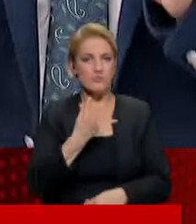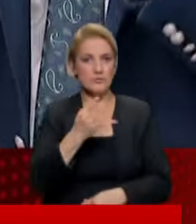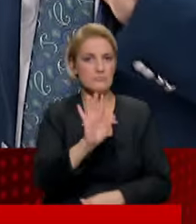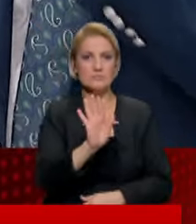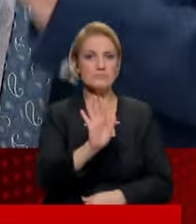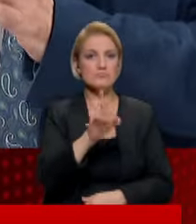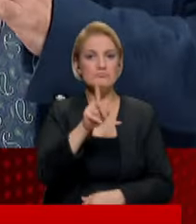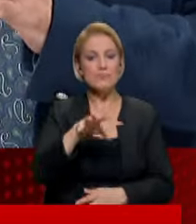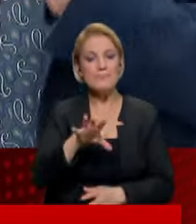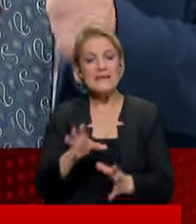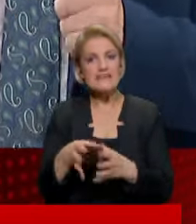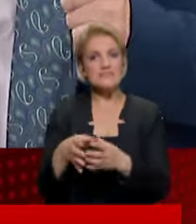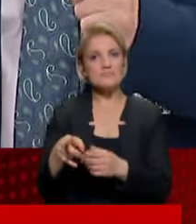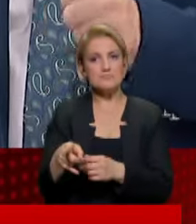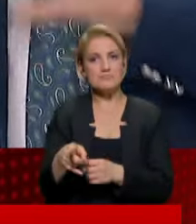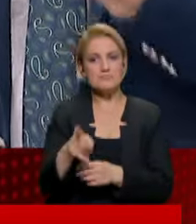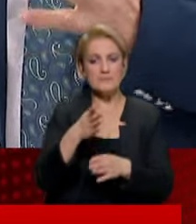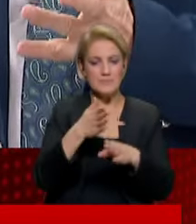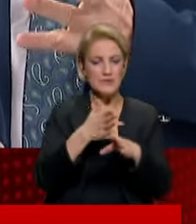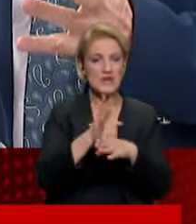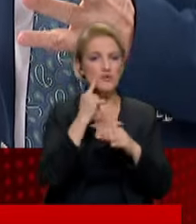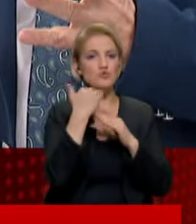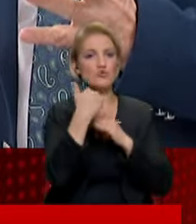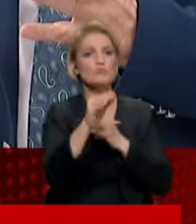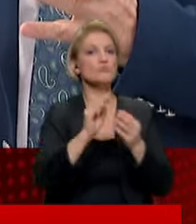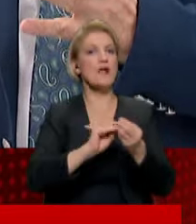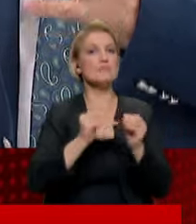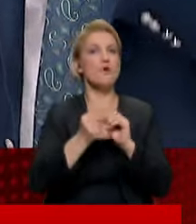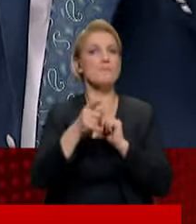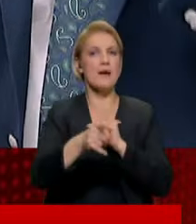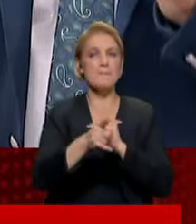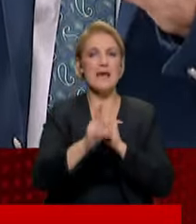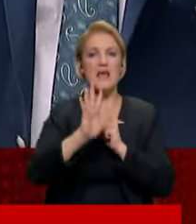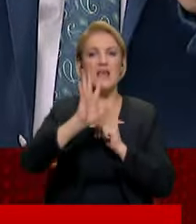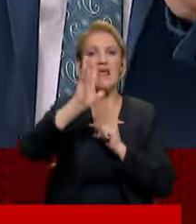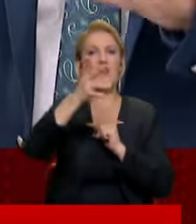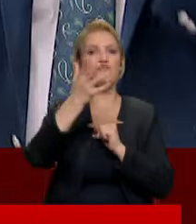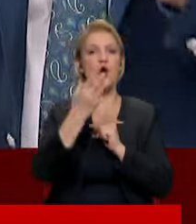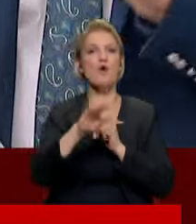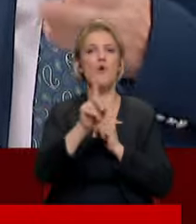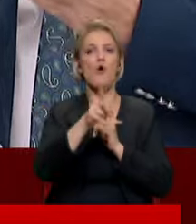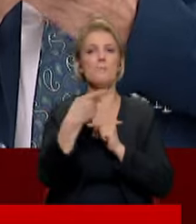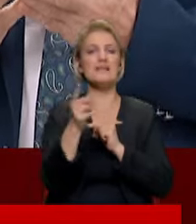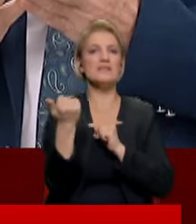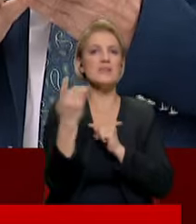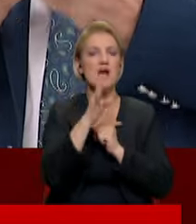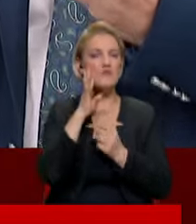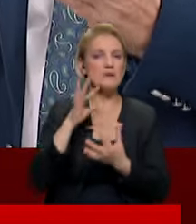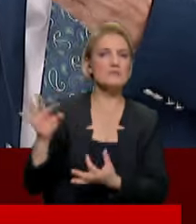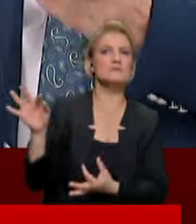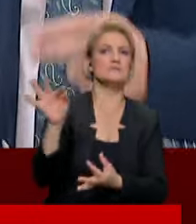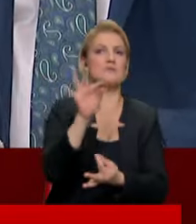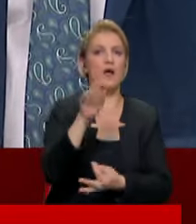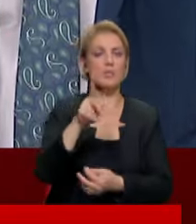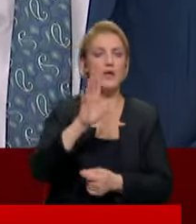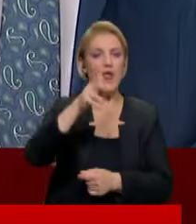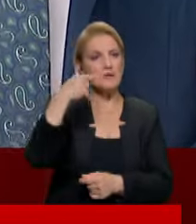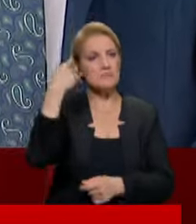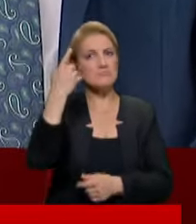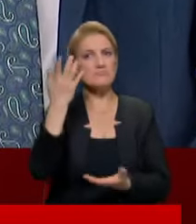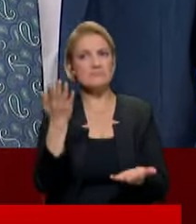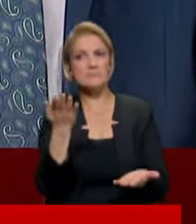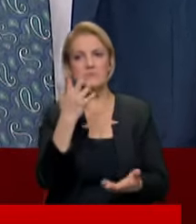Bu bir kısmıdır Asıl büyük toplumsal sorunlar yani geleceği olmayan on binlerce insan 2